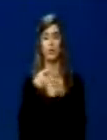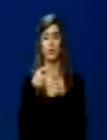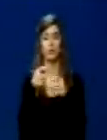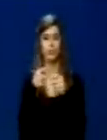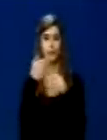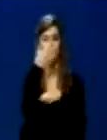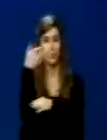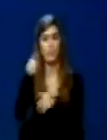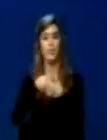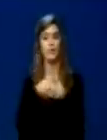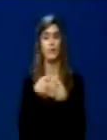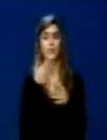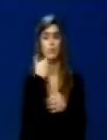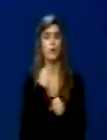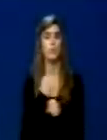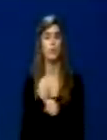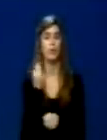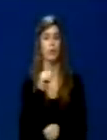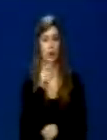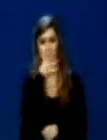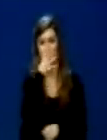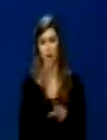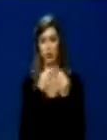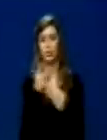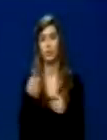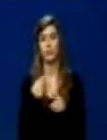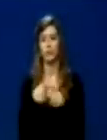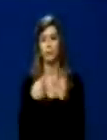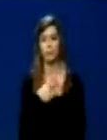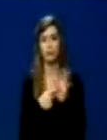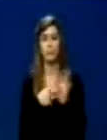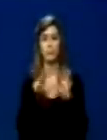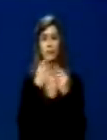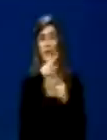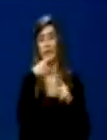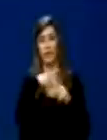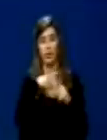Pra në një farë mënyre, kjo në mënyrë të jo të drejtë për drejtë e ka vendosur